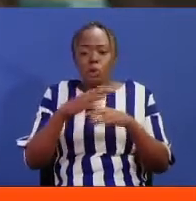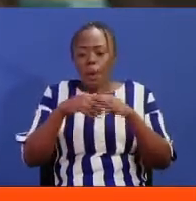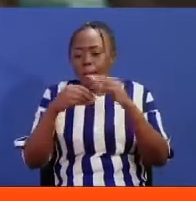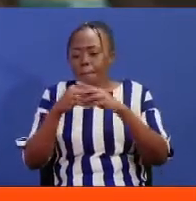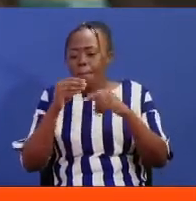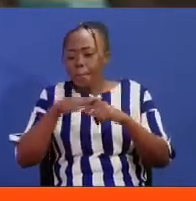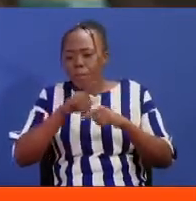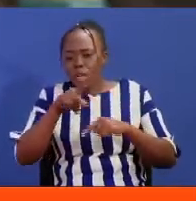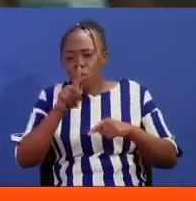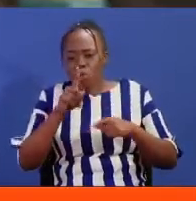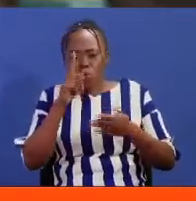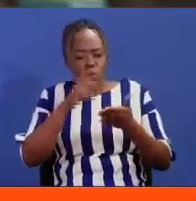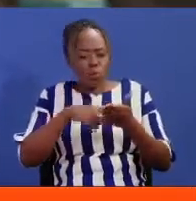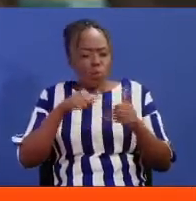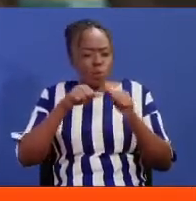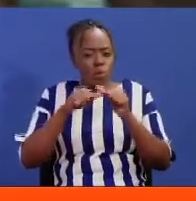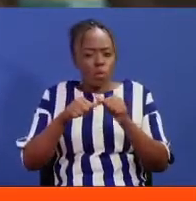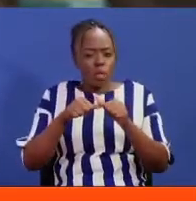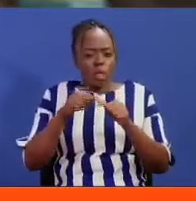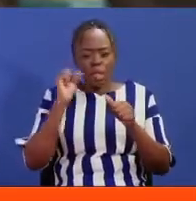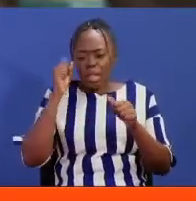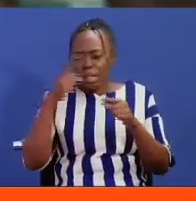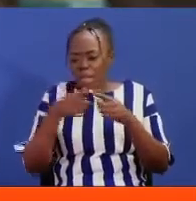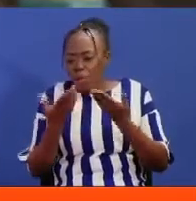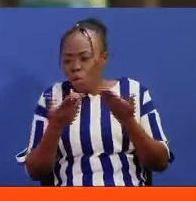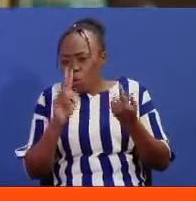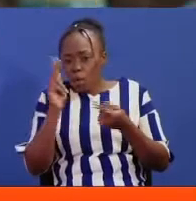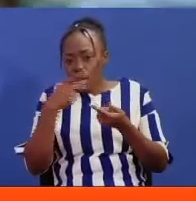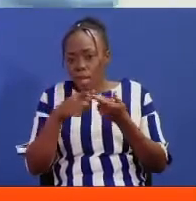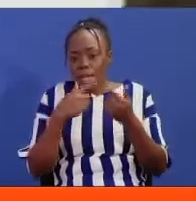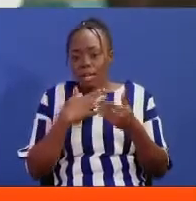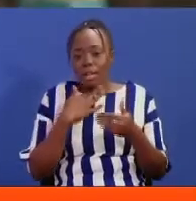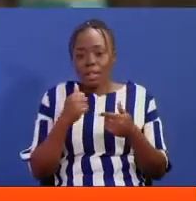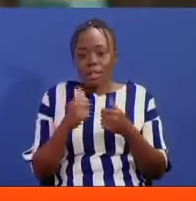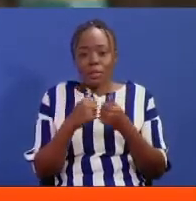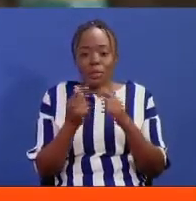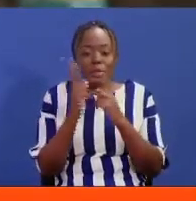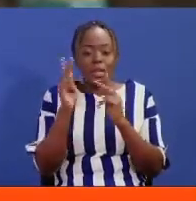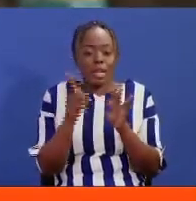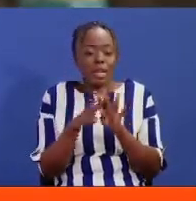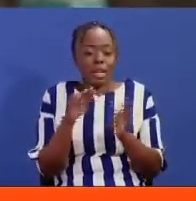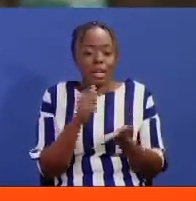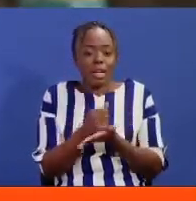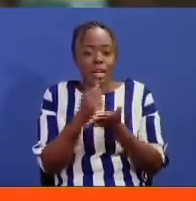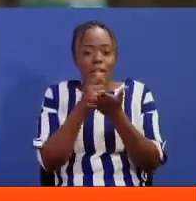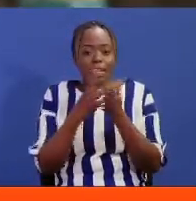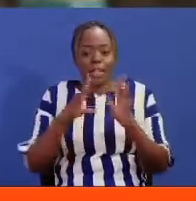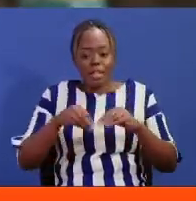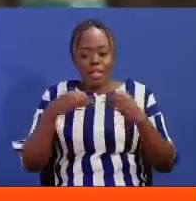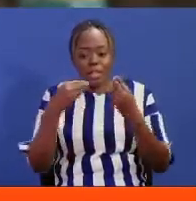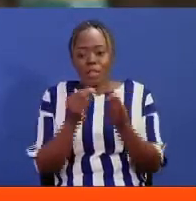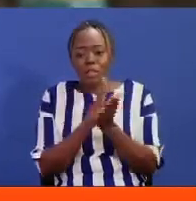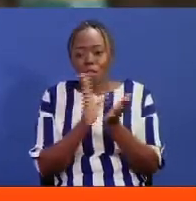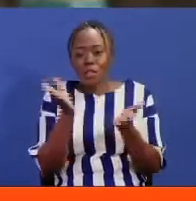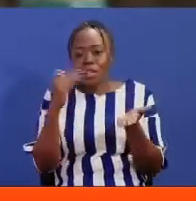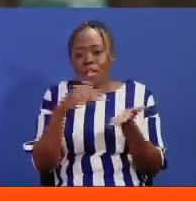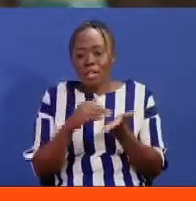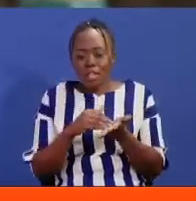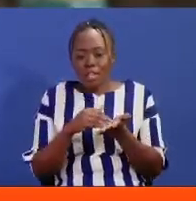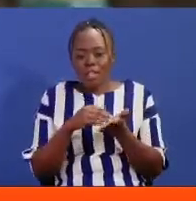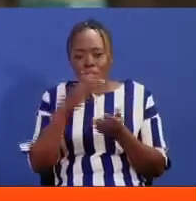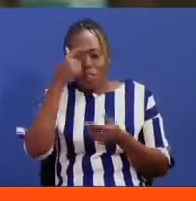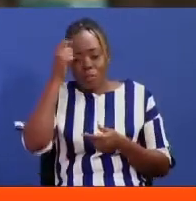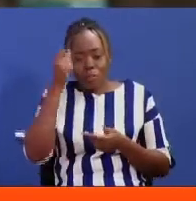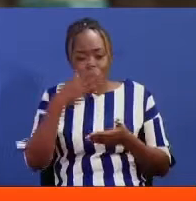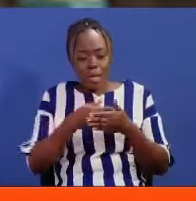Okay, sisi sijasikia vaccine imetengenezwa Kenya. Kama unataka watu wasaidike, si basi wapatiane hizo vaccine zikam. Juu